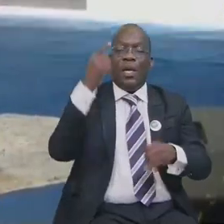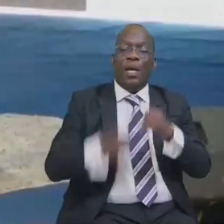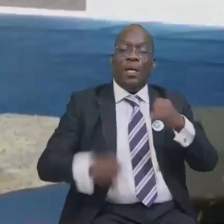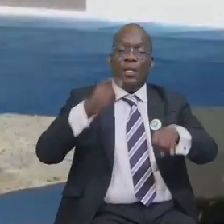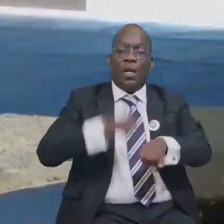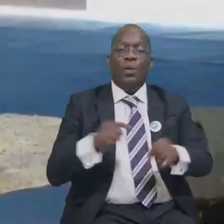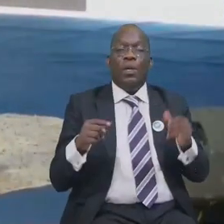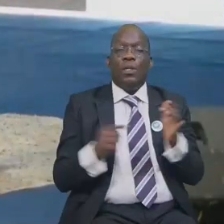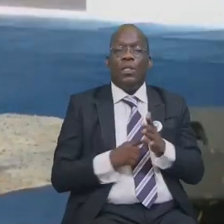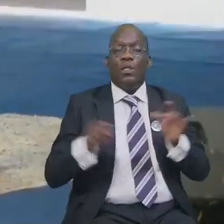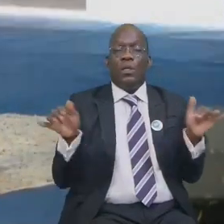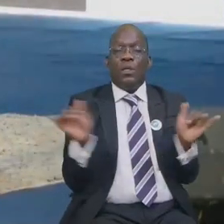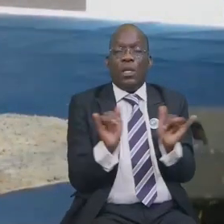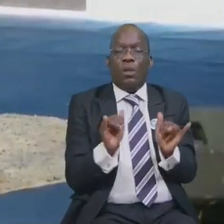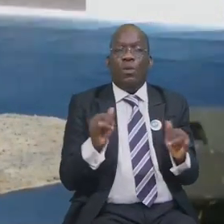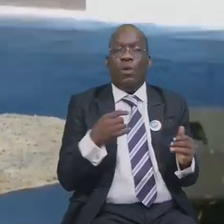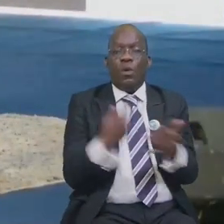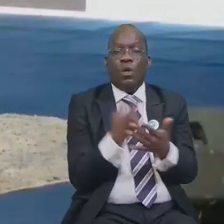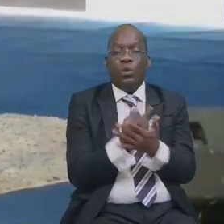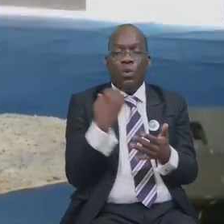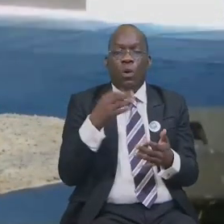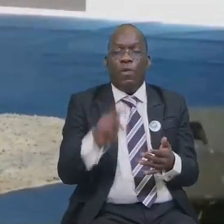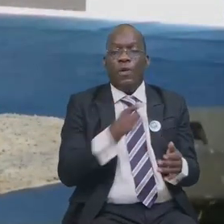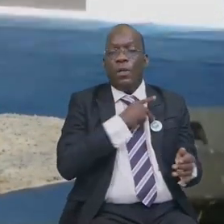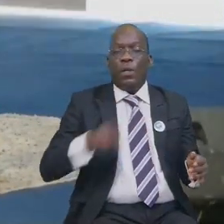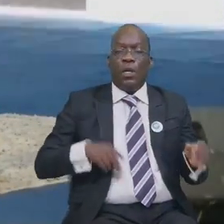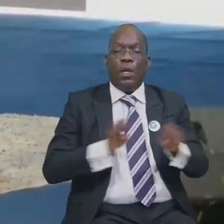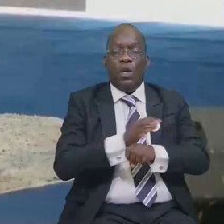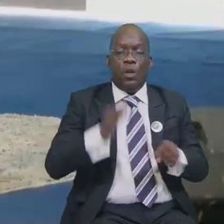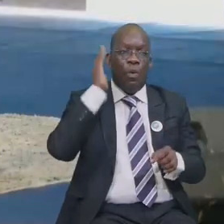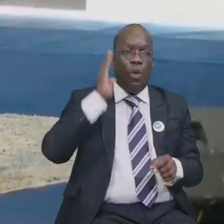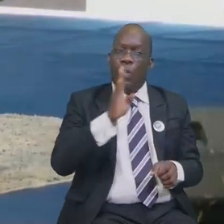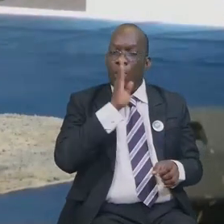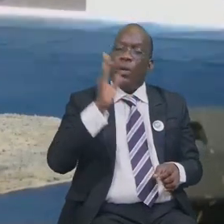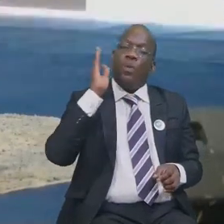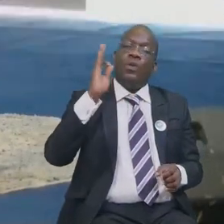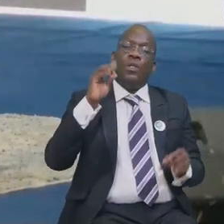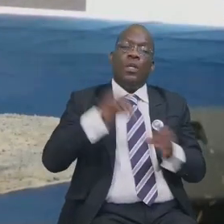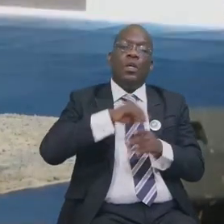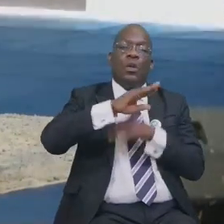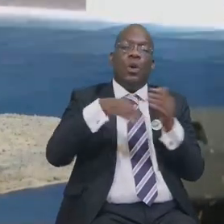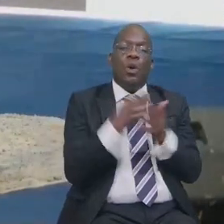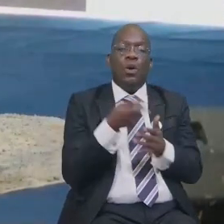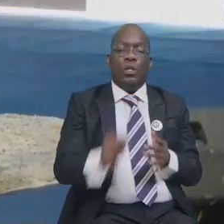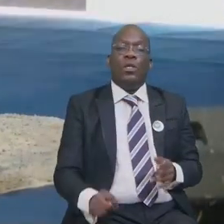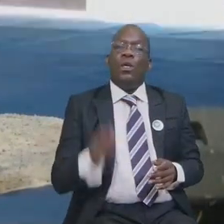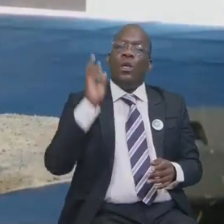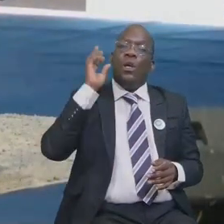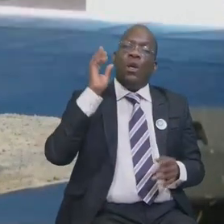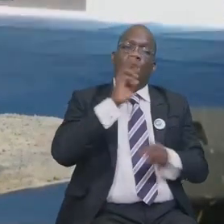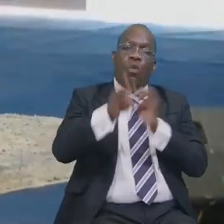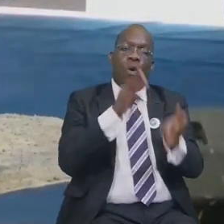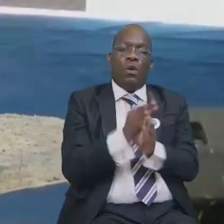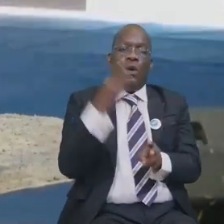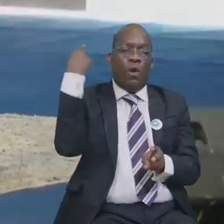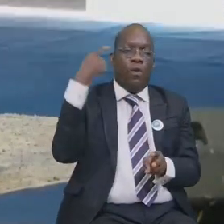même évangile, cette bonne nouvelle du royaume sera prêchée dans le monde entier pour servir de témoignage à toutes